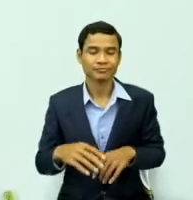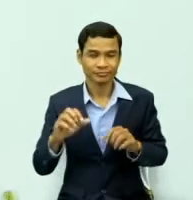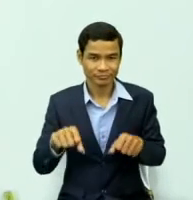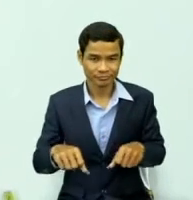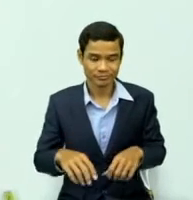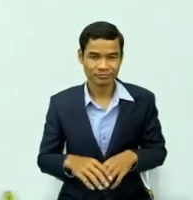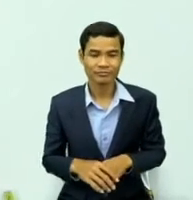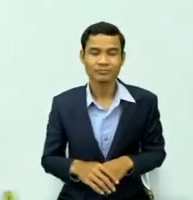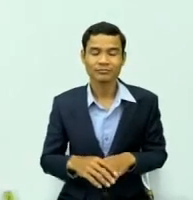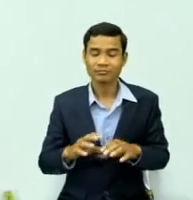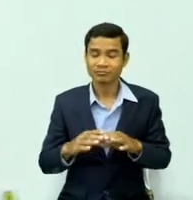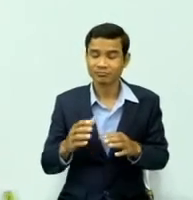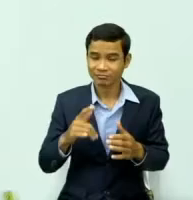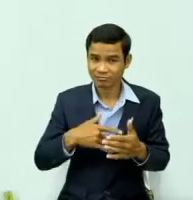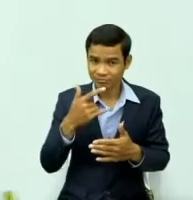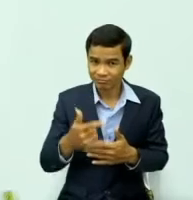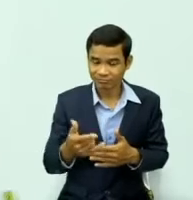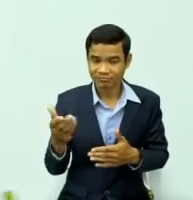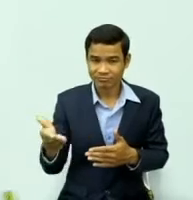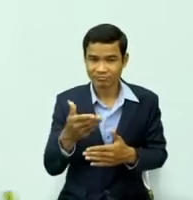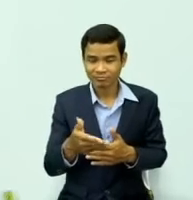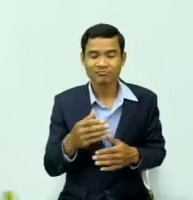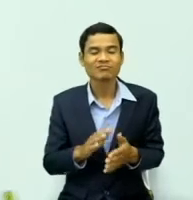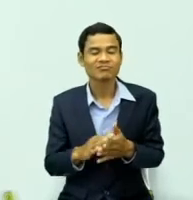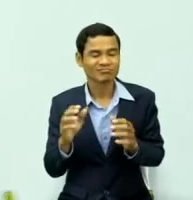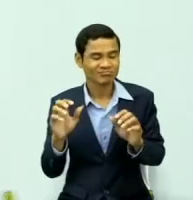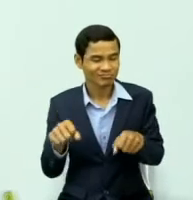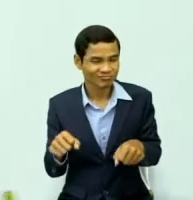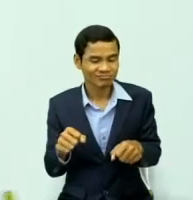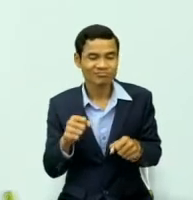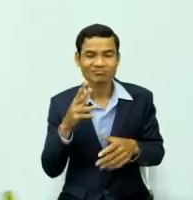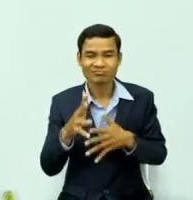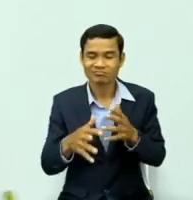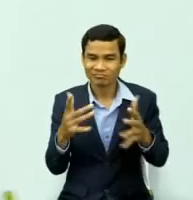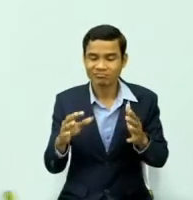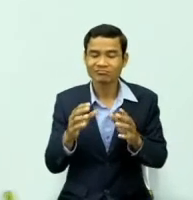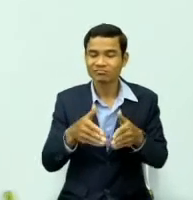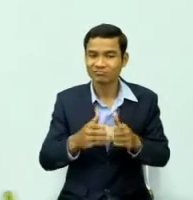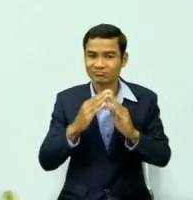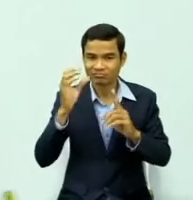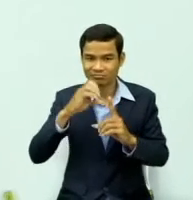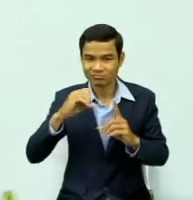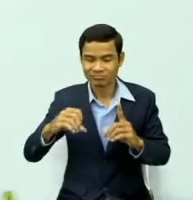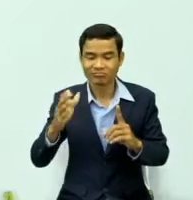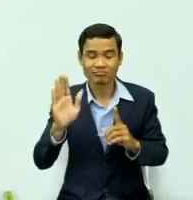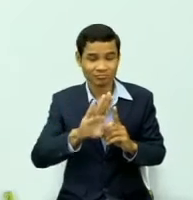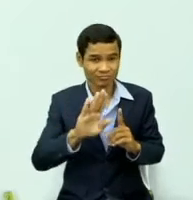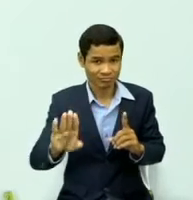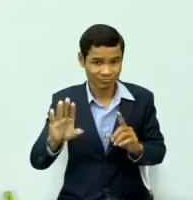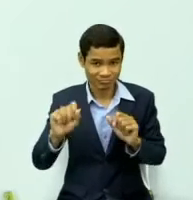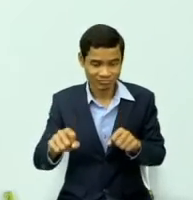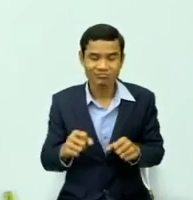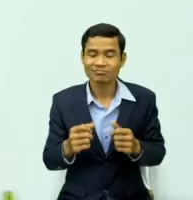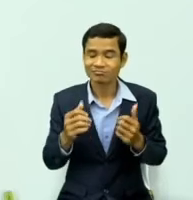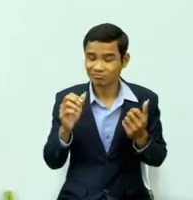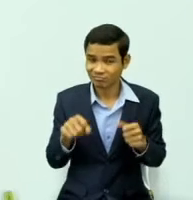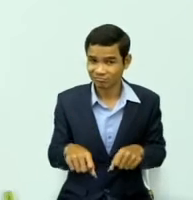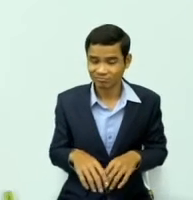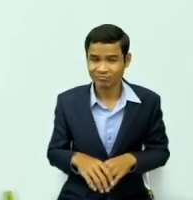chà bạn tóc bị con ăn hỏi con châu bị nhẹ nhó ní tới bằng cá chí là bà đại luôn ai nè con